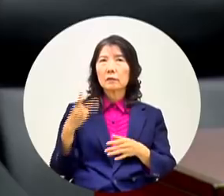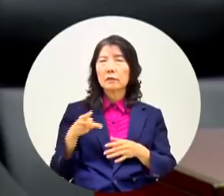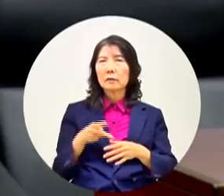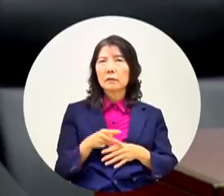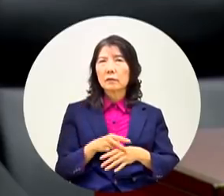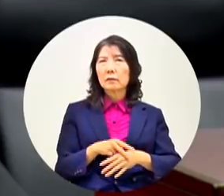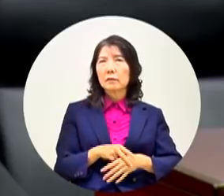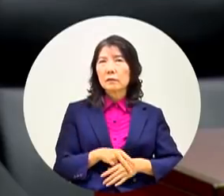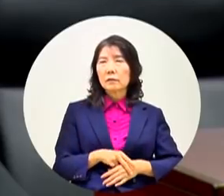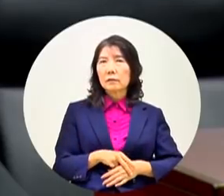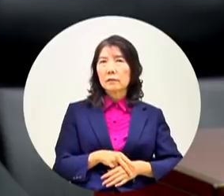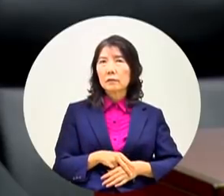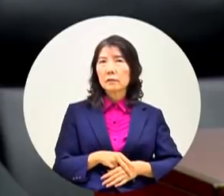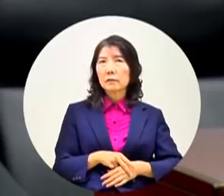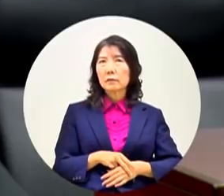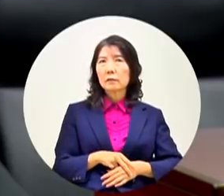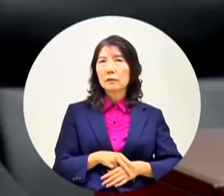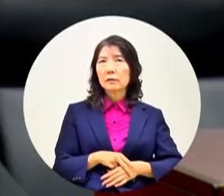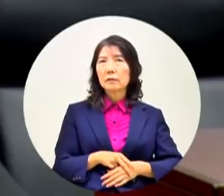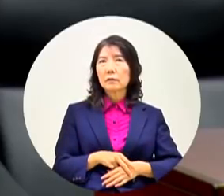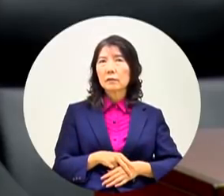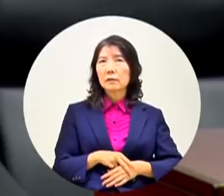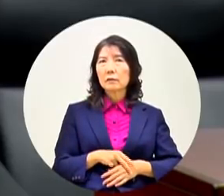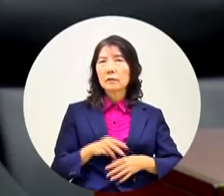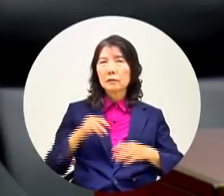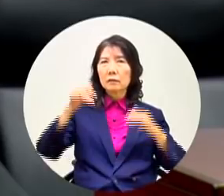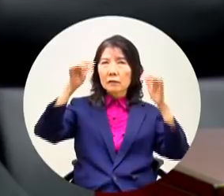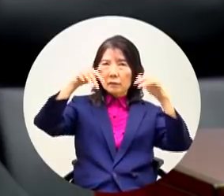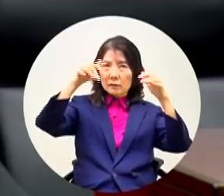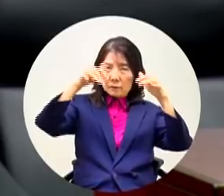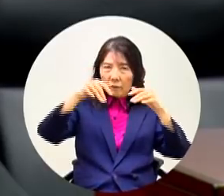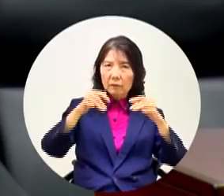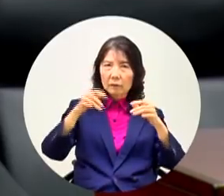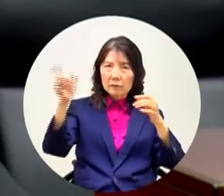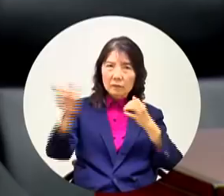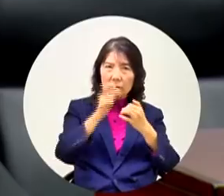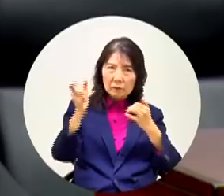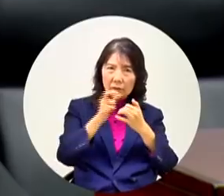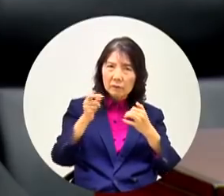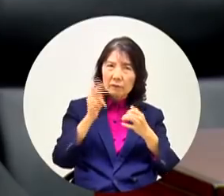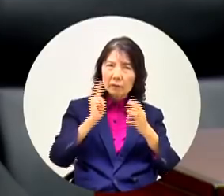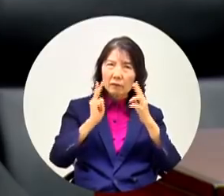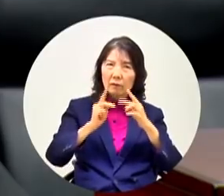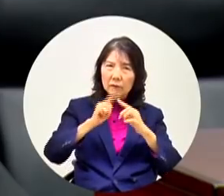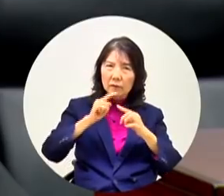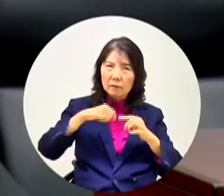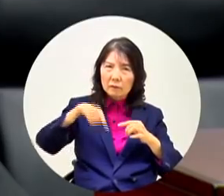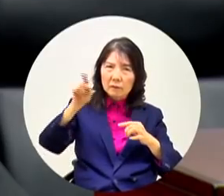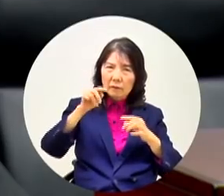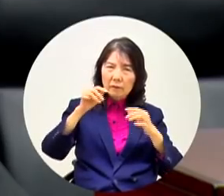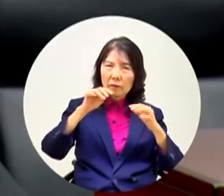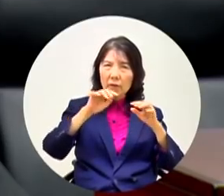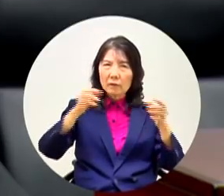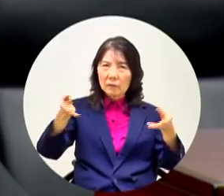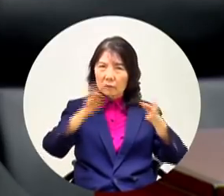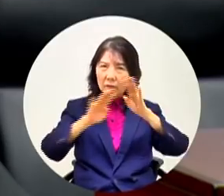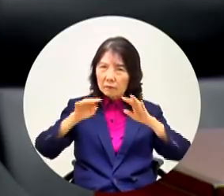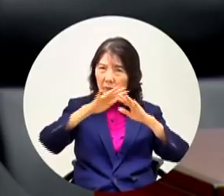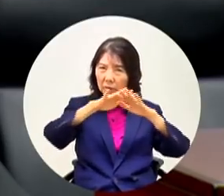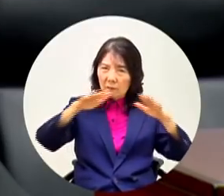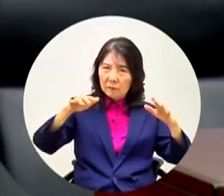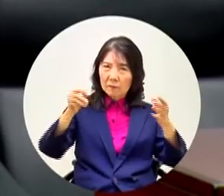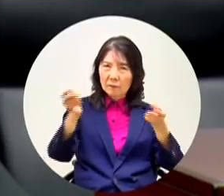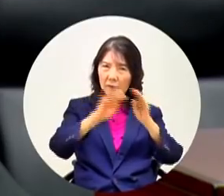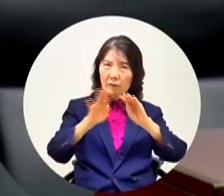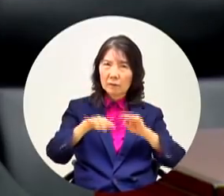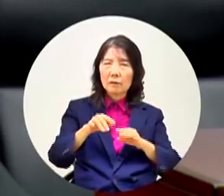讲的重点就讲，卖设计就讲，咱若落雨也好，风太好，爱个来派工来去修这个磅布。好，我顶要讲的重点